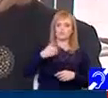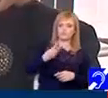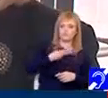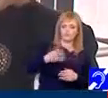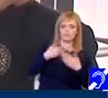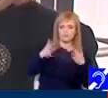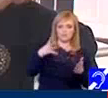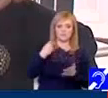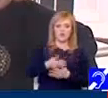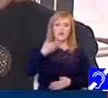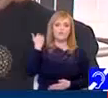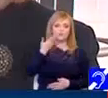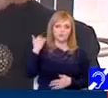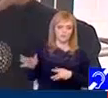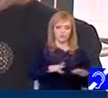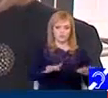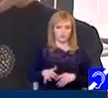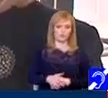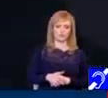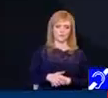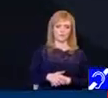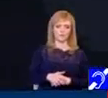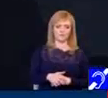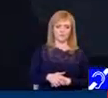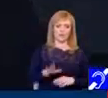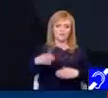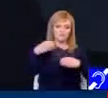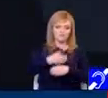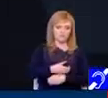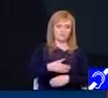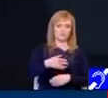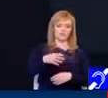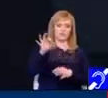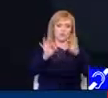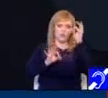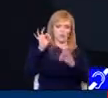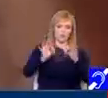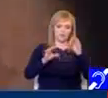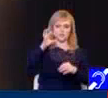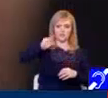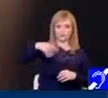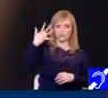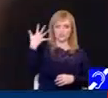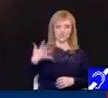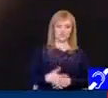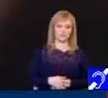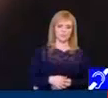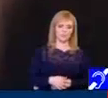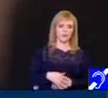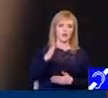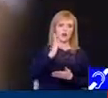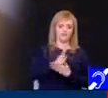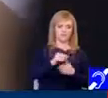garanție prin simplificarea procedurilor și prin minimizarea acestui comision până la 0,5. Avem un fond peste 100